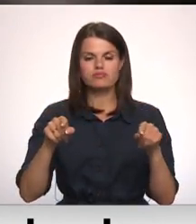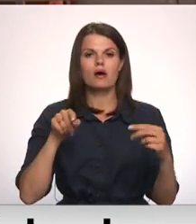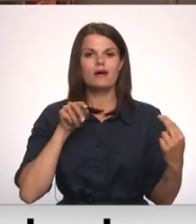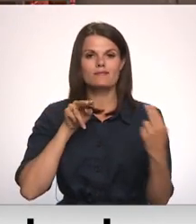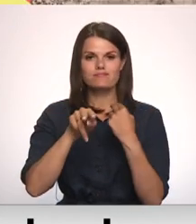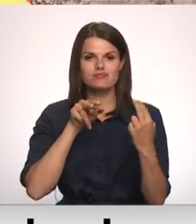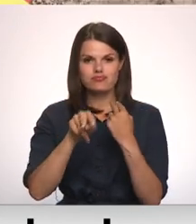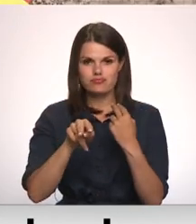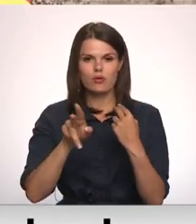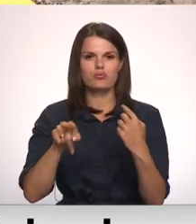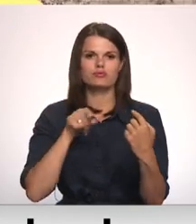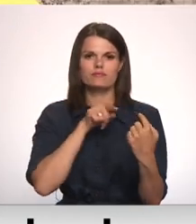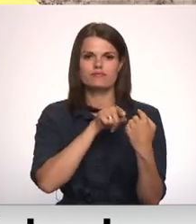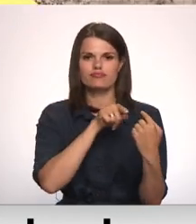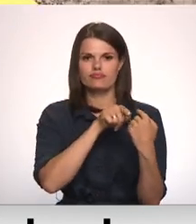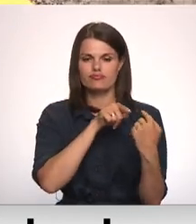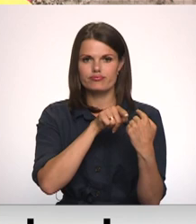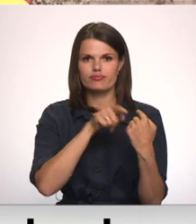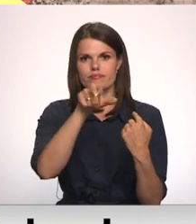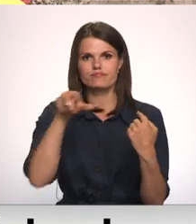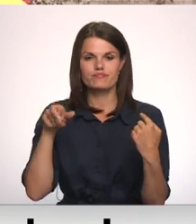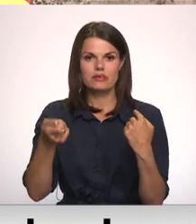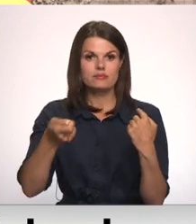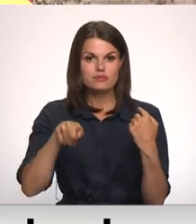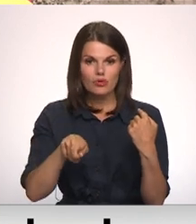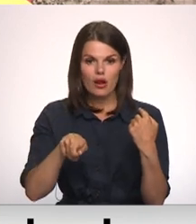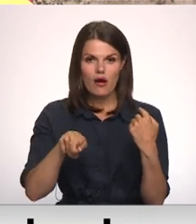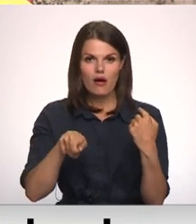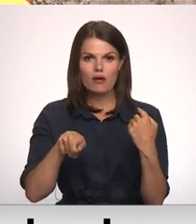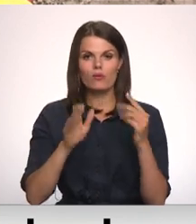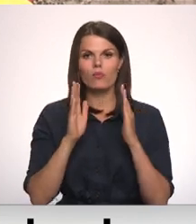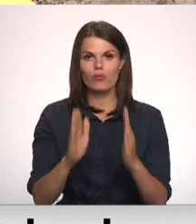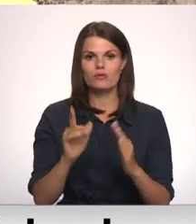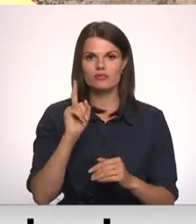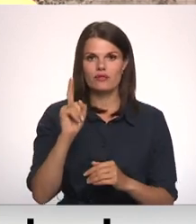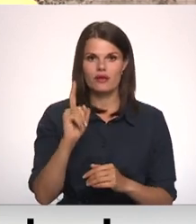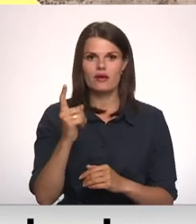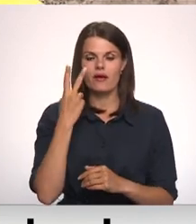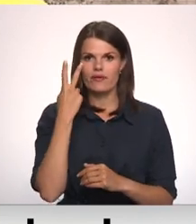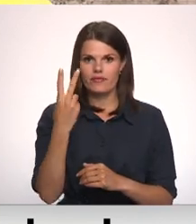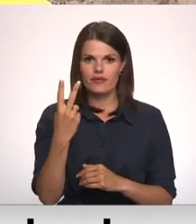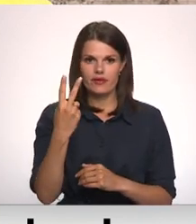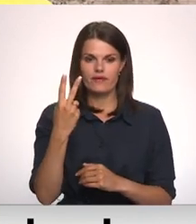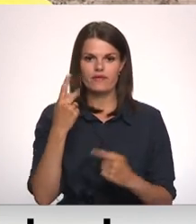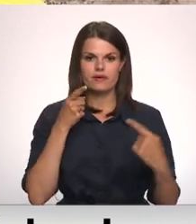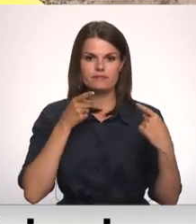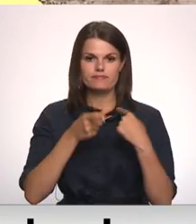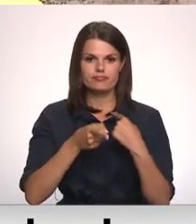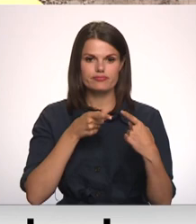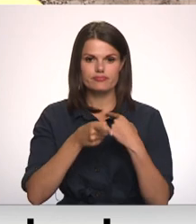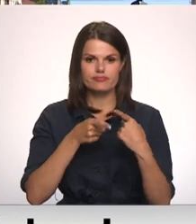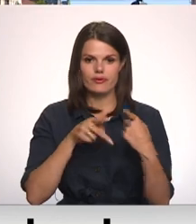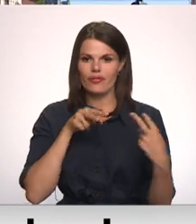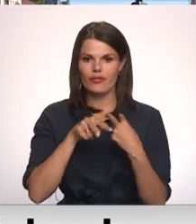daļu, savukārt otrā tiks tad ir slēgta, un tur būs tikai divas joslas pa vienai katrā